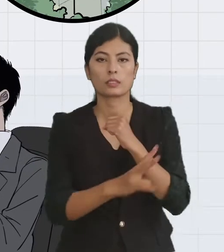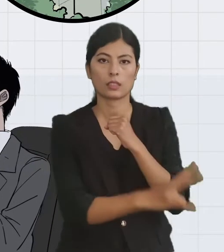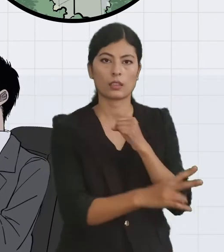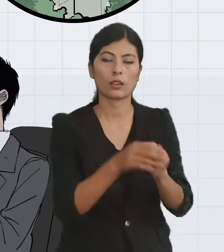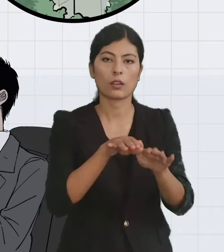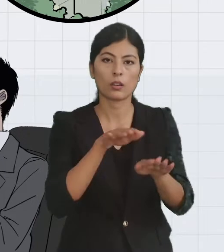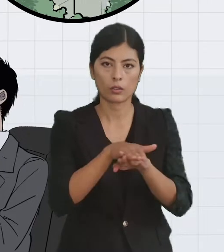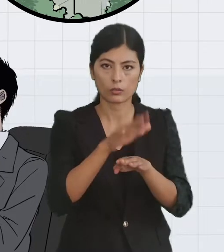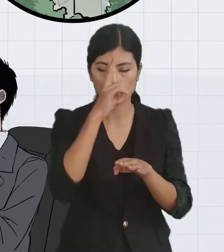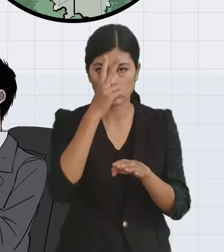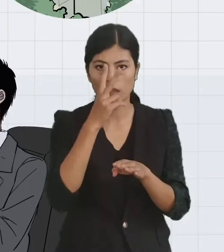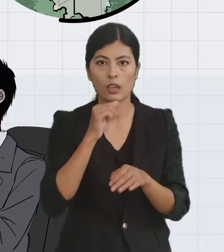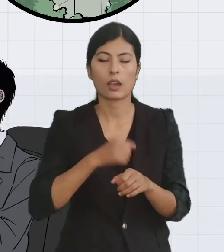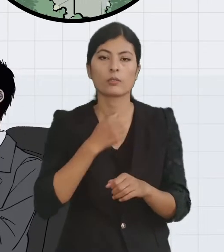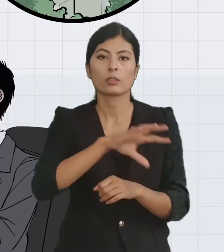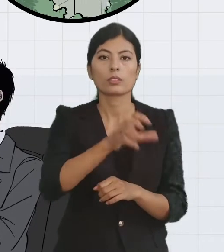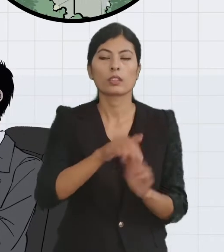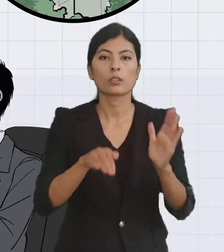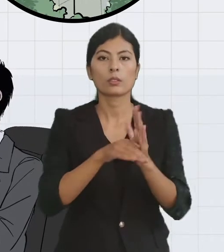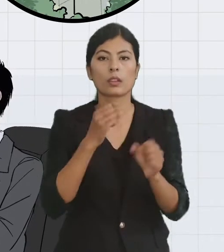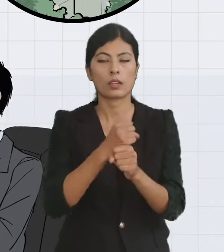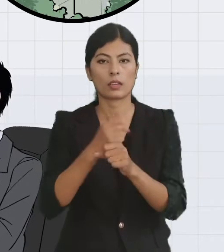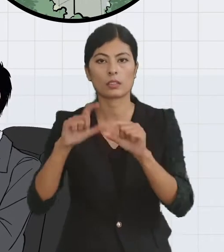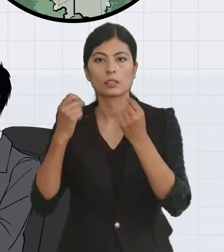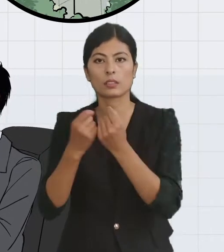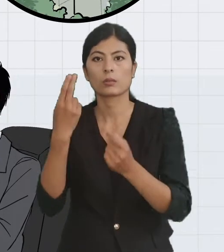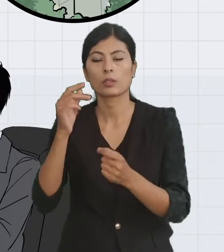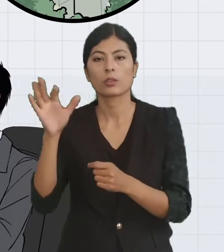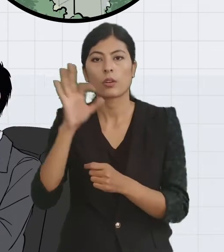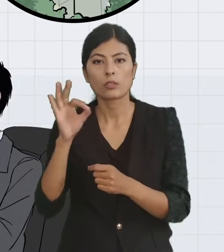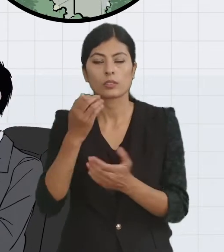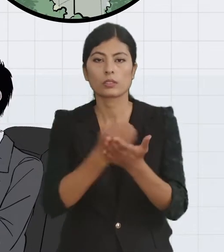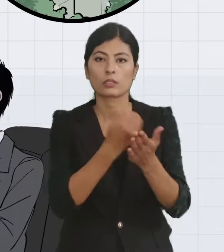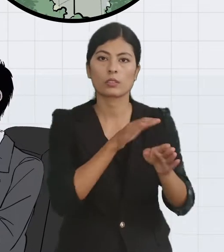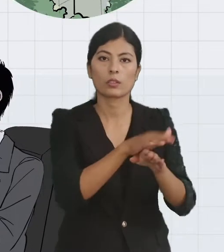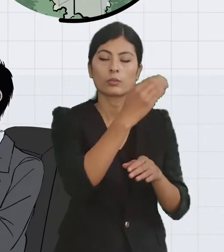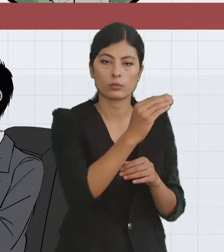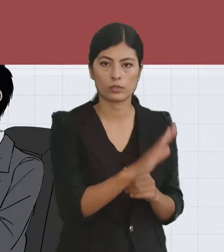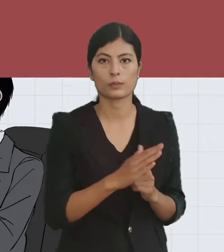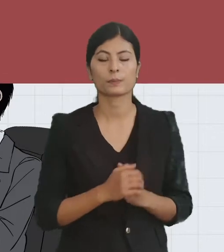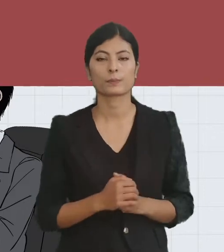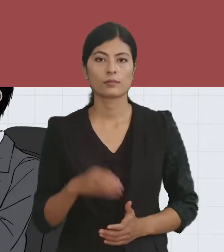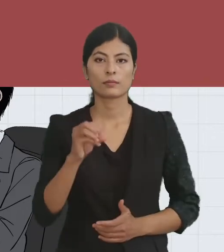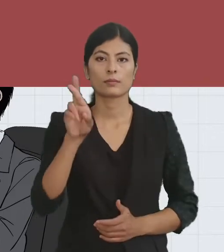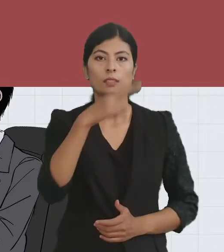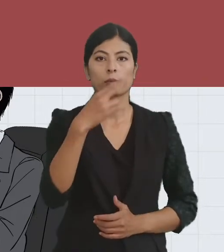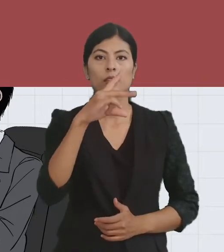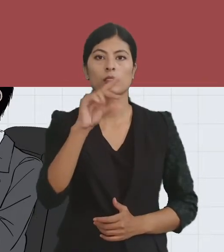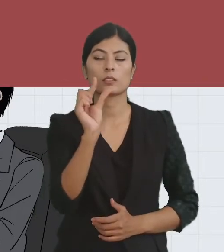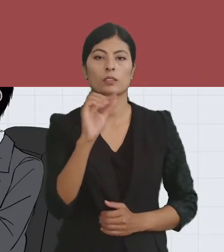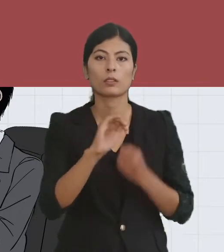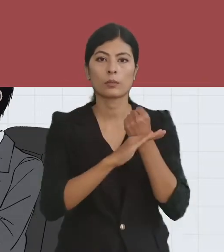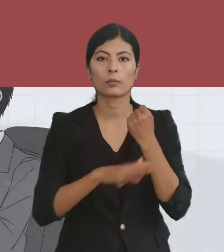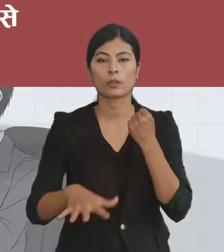अवस्थित निकाय संस्था वा आफ्नो स्थानीय तह समेत कार्यक्षेत्र भएको निकाय संस्थाहरू रहनेछन्। प्रेषण प्रणाली